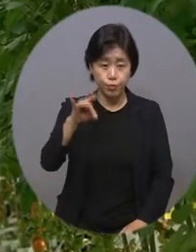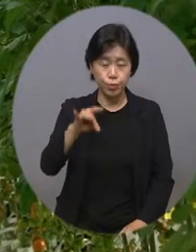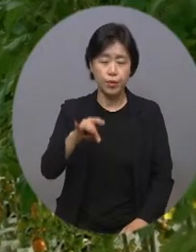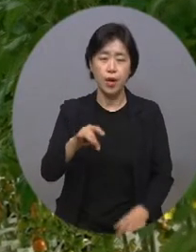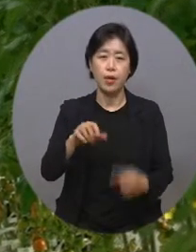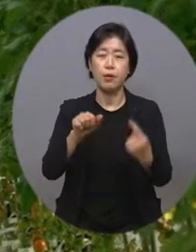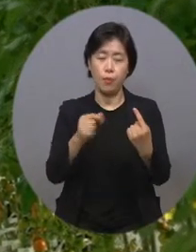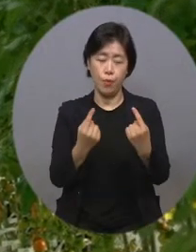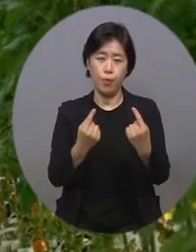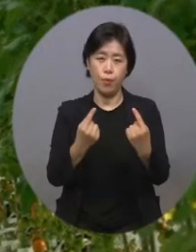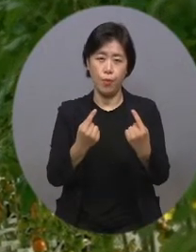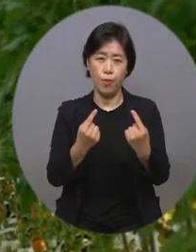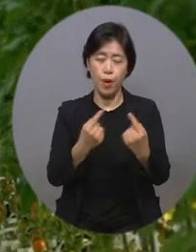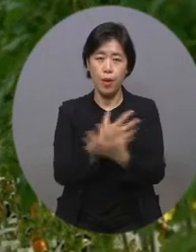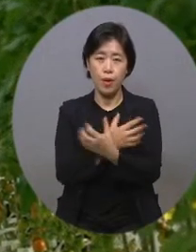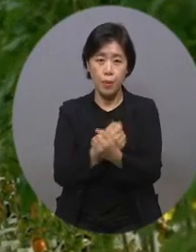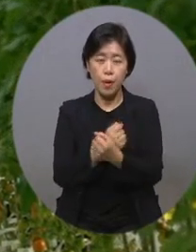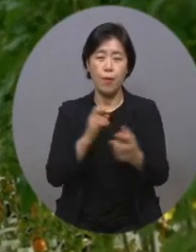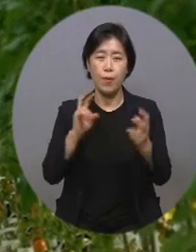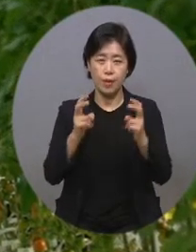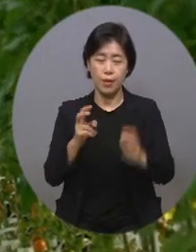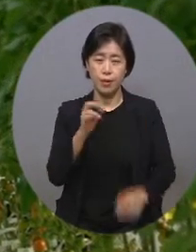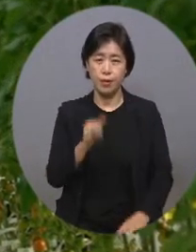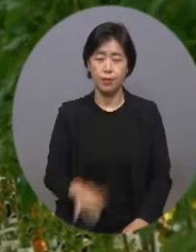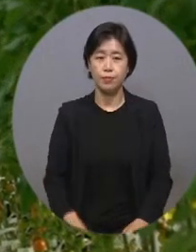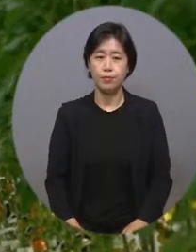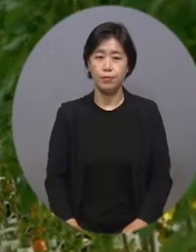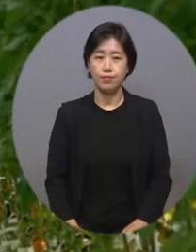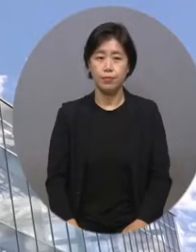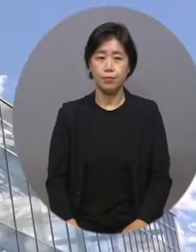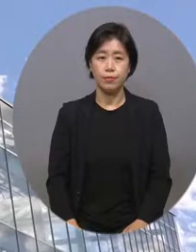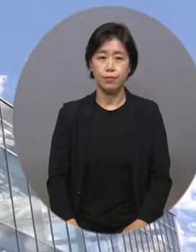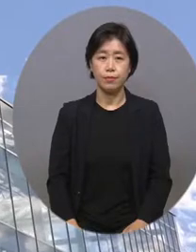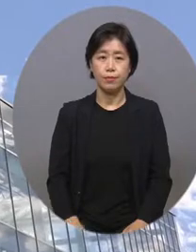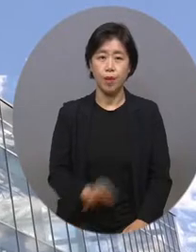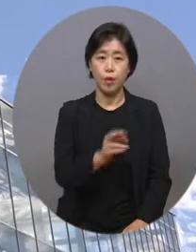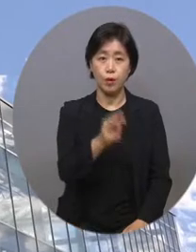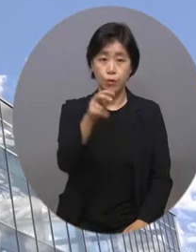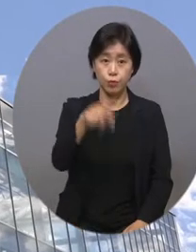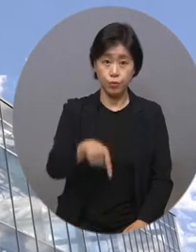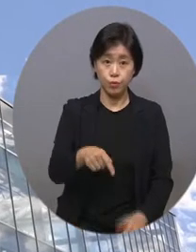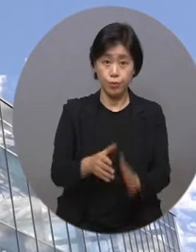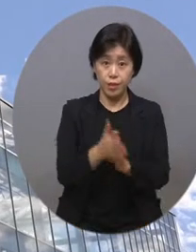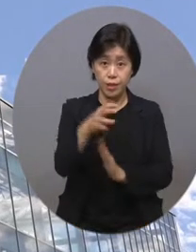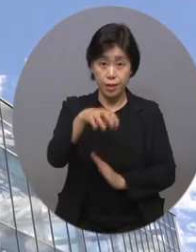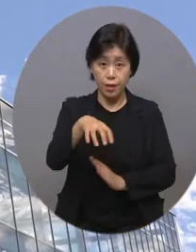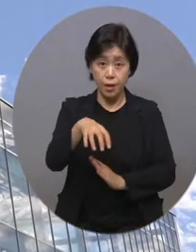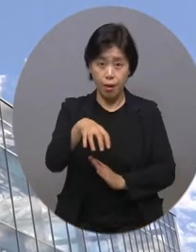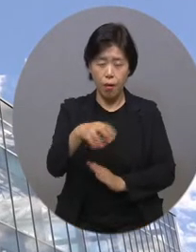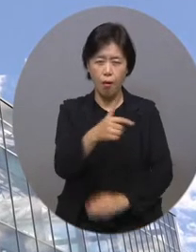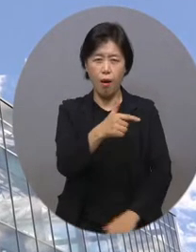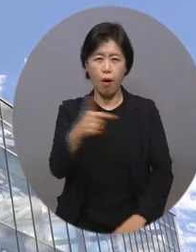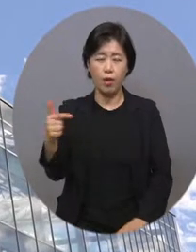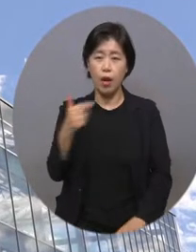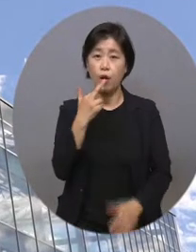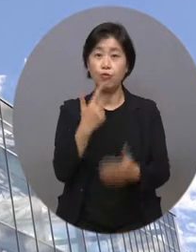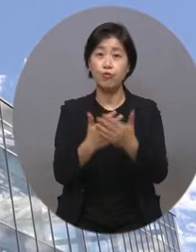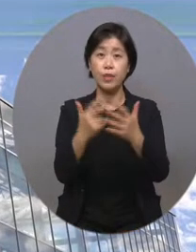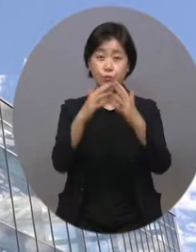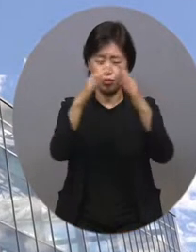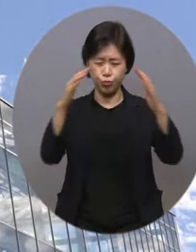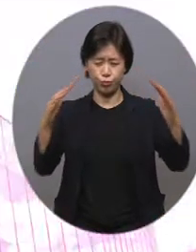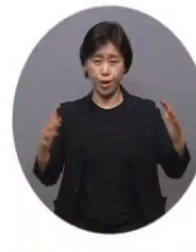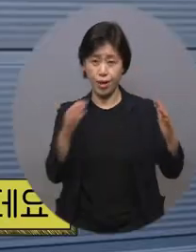푸르메 여주팜은 경기도 여주시 오학동에 위치해 있는데요. 도착하자마자 거대한 유리온실이 저희를